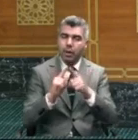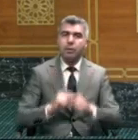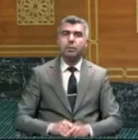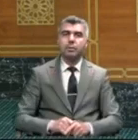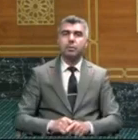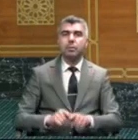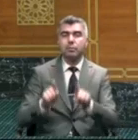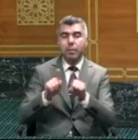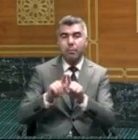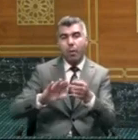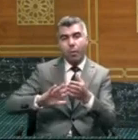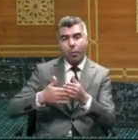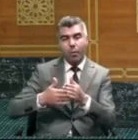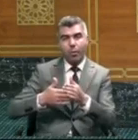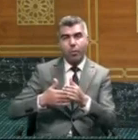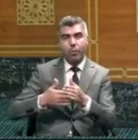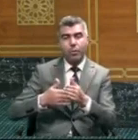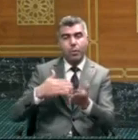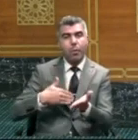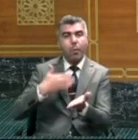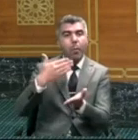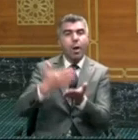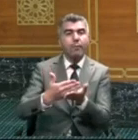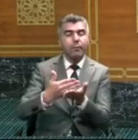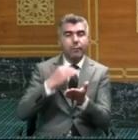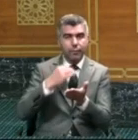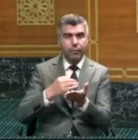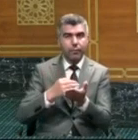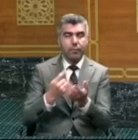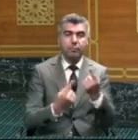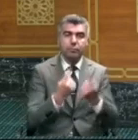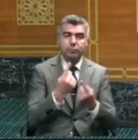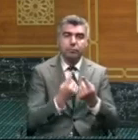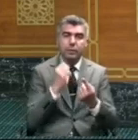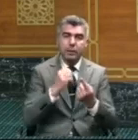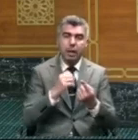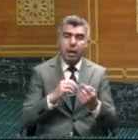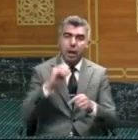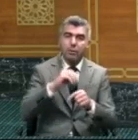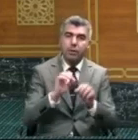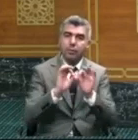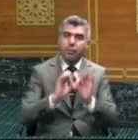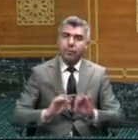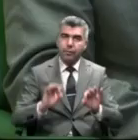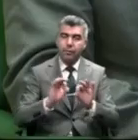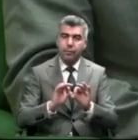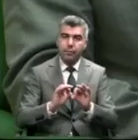مختلف الاصعده للحد من هذه التداعيات لانني